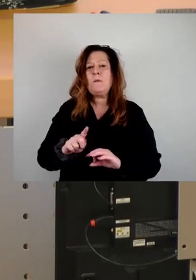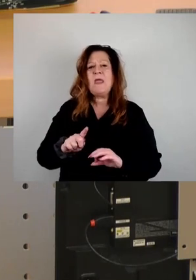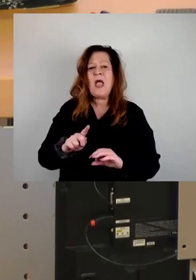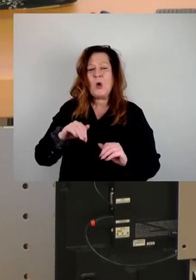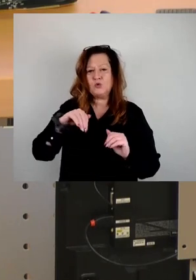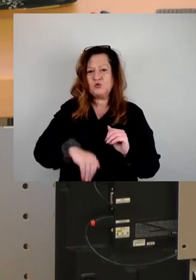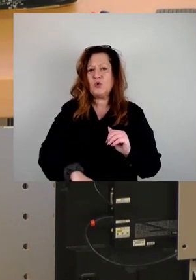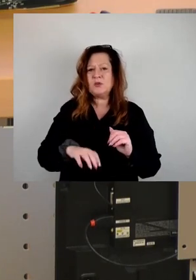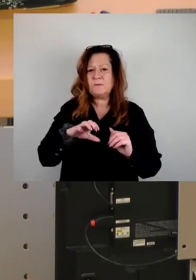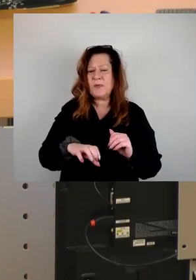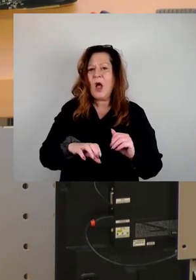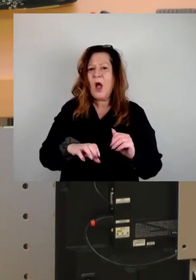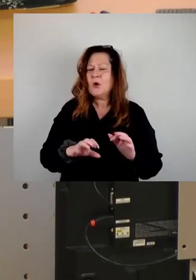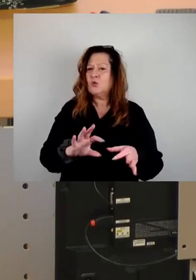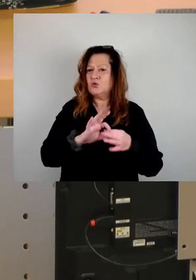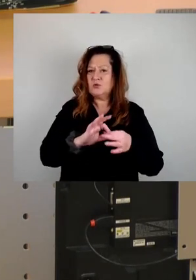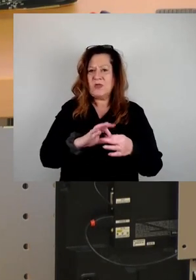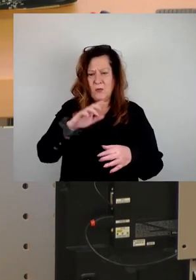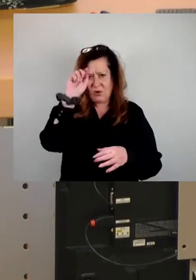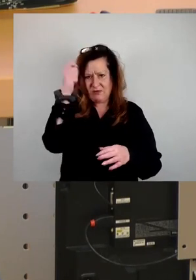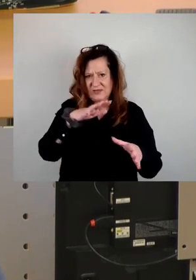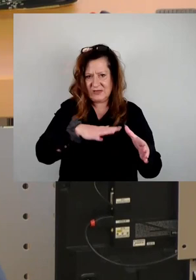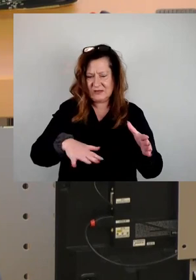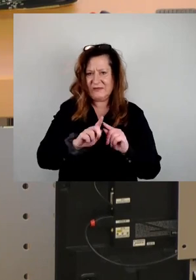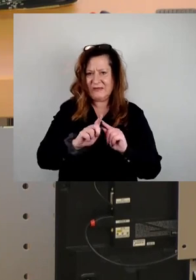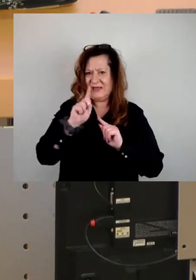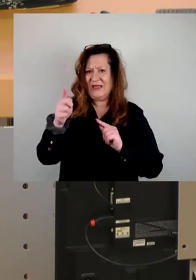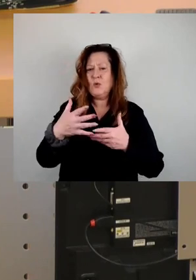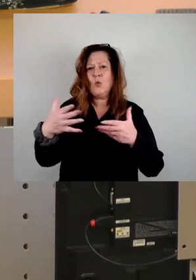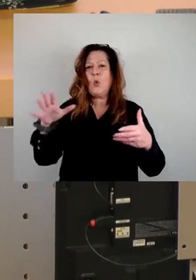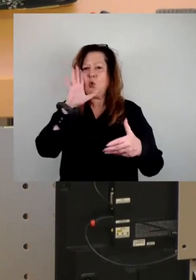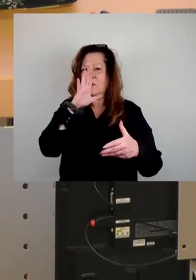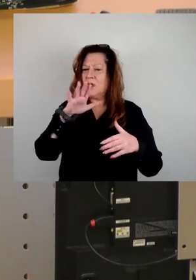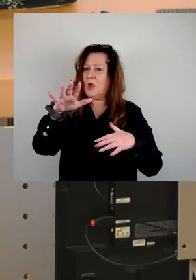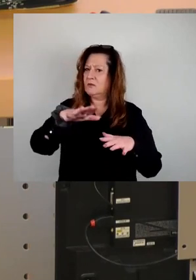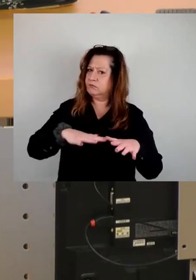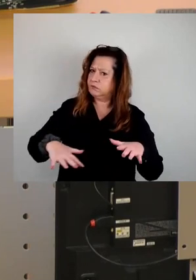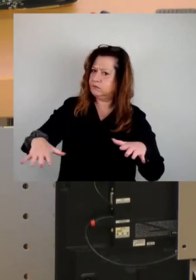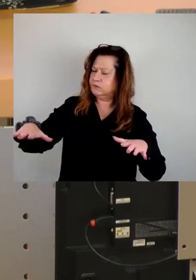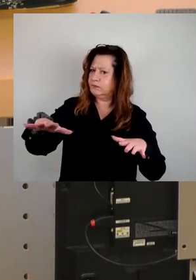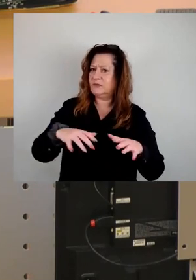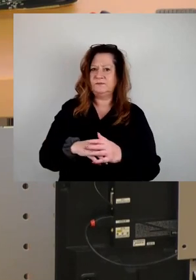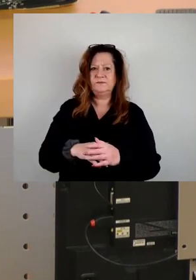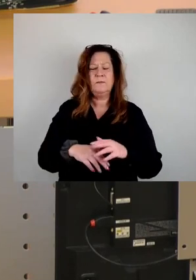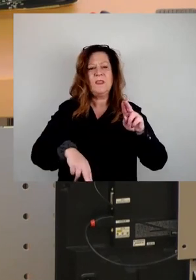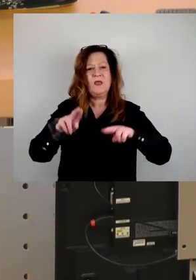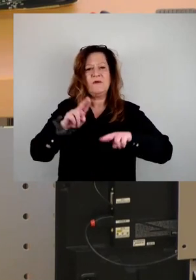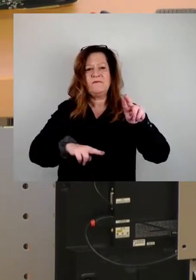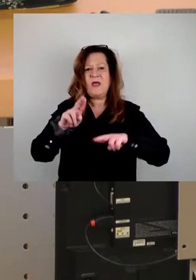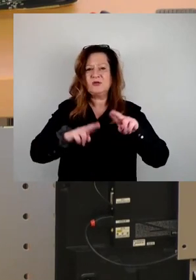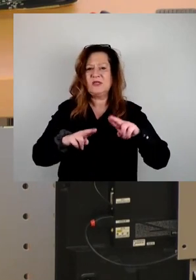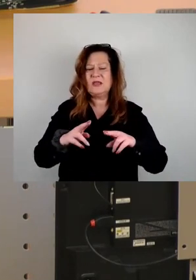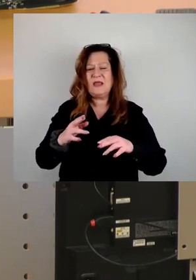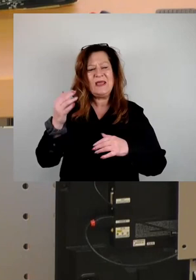übers Unigelände Richtung Großen Garten. Ein paar Ideen über das, was jetzt noch